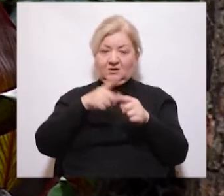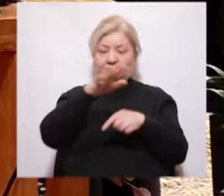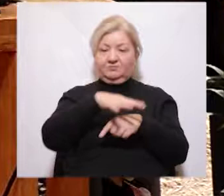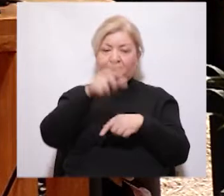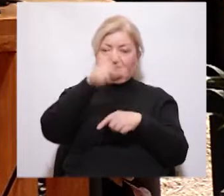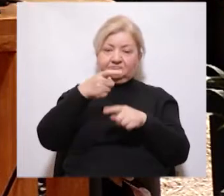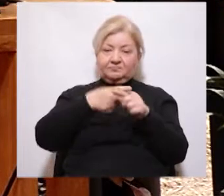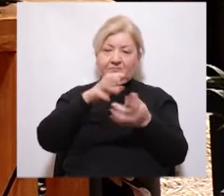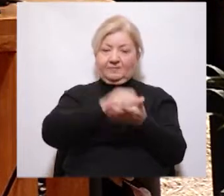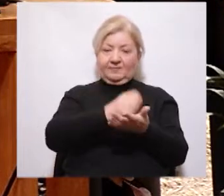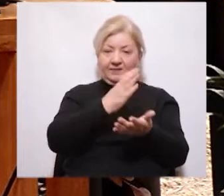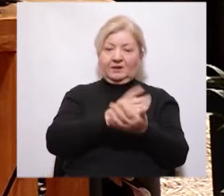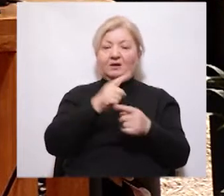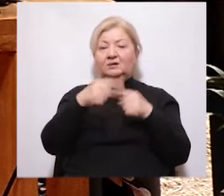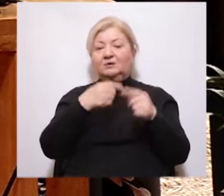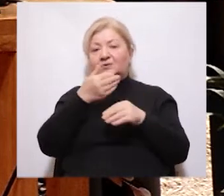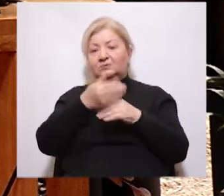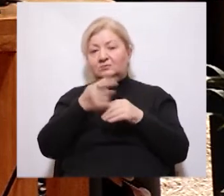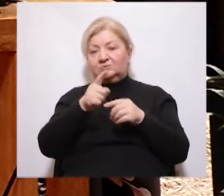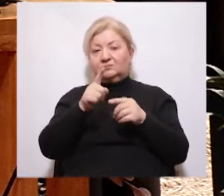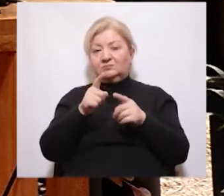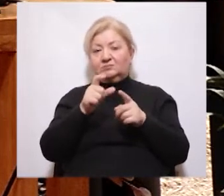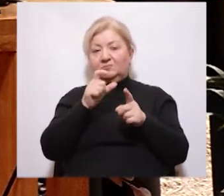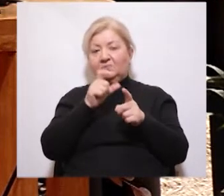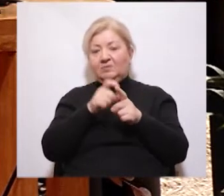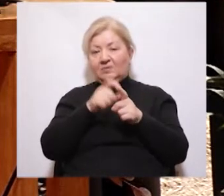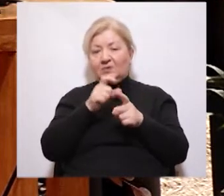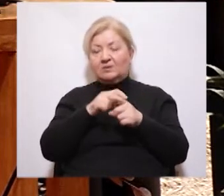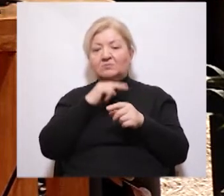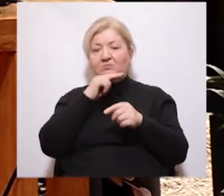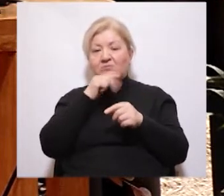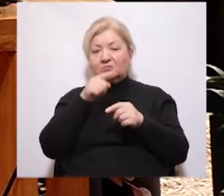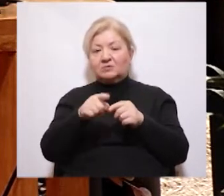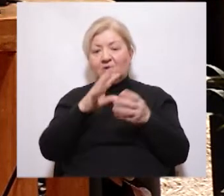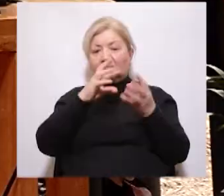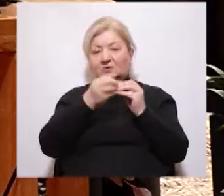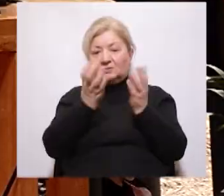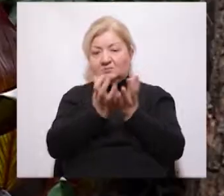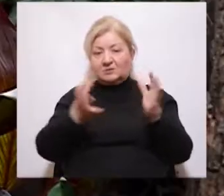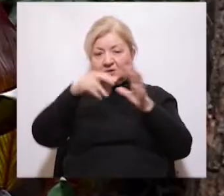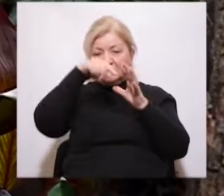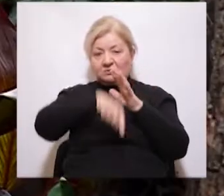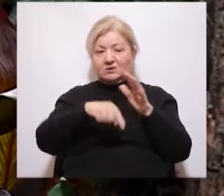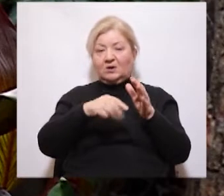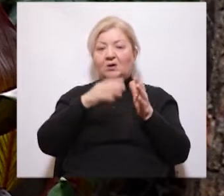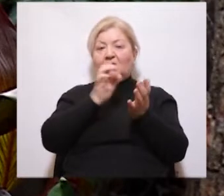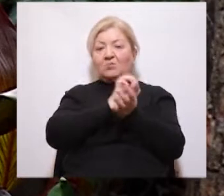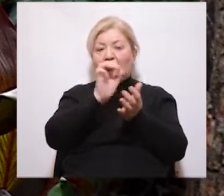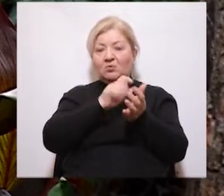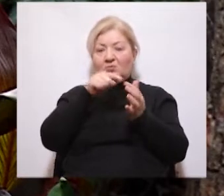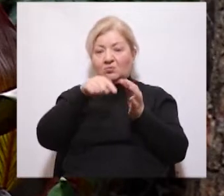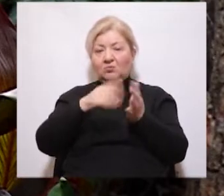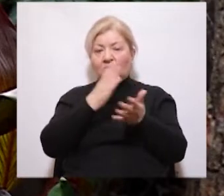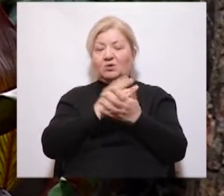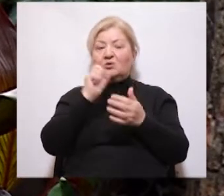ნახევარი. აქვე სანამ მომდევნო საკითხზე გადავიდოდეთ, მინდა ამ ფრაზას მიაქციოთ ყურადღება. ნახეთ, მთლიან შიდა პროდუქტში